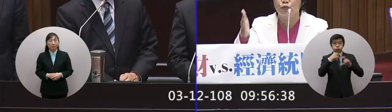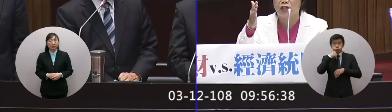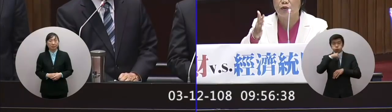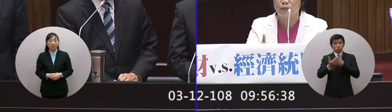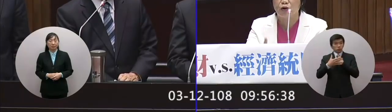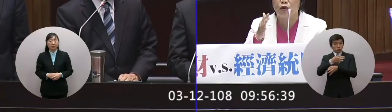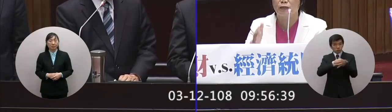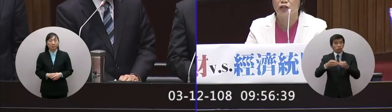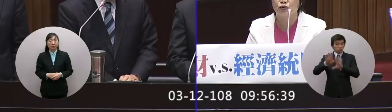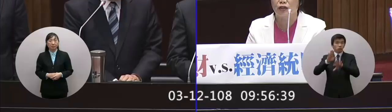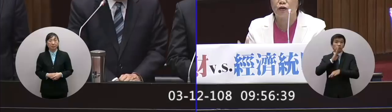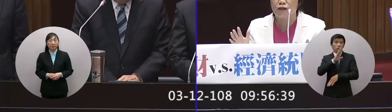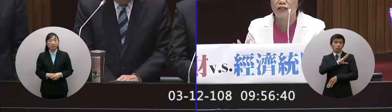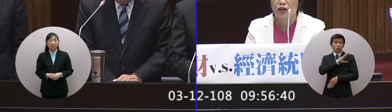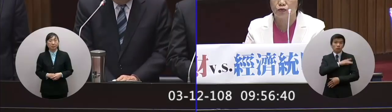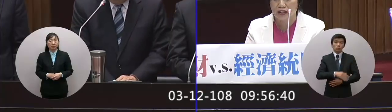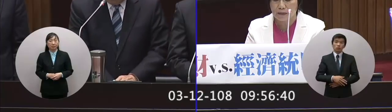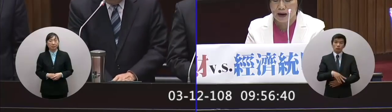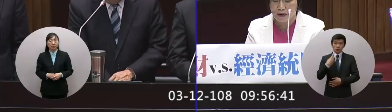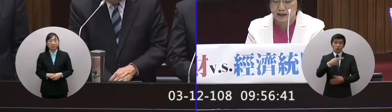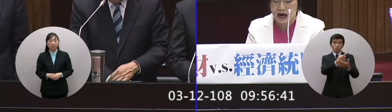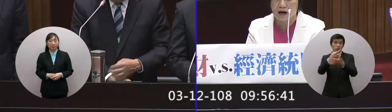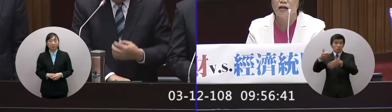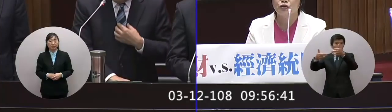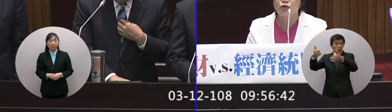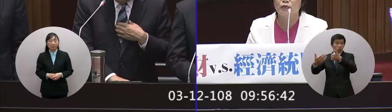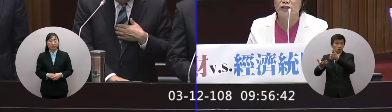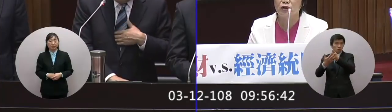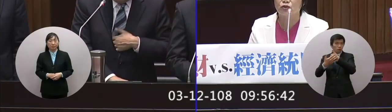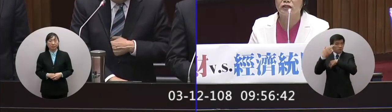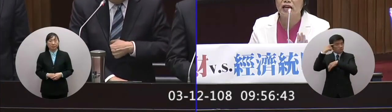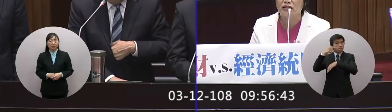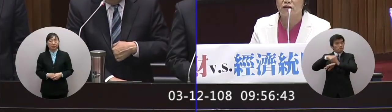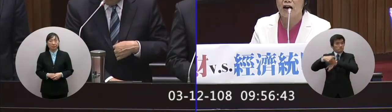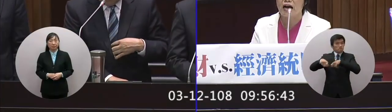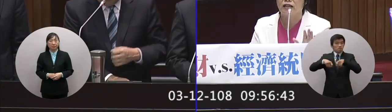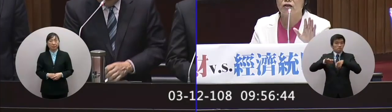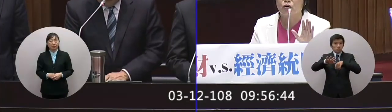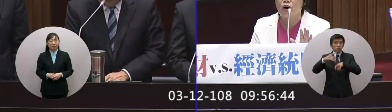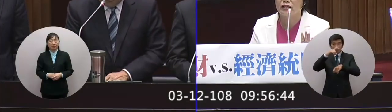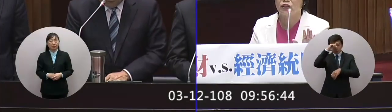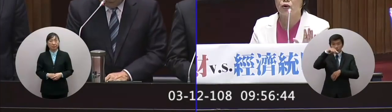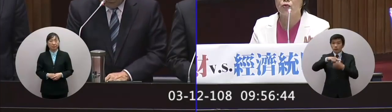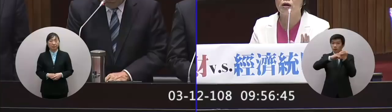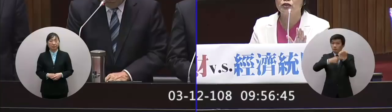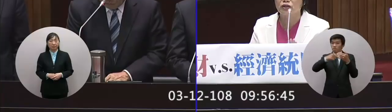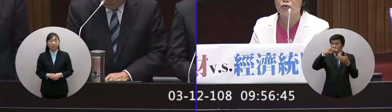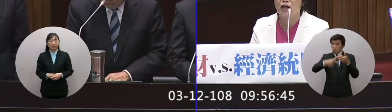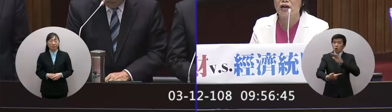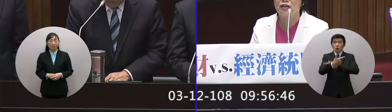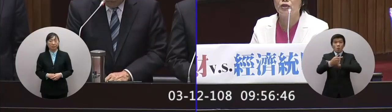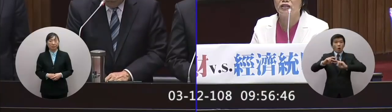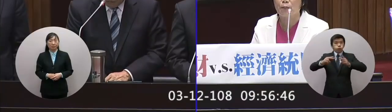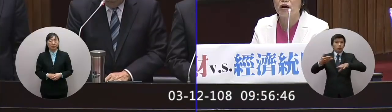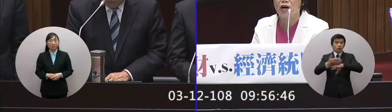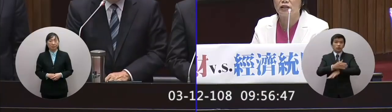括苏部长或者包括我们的主委都非常努力在帮忙他哈。所以我们希望说这样子的法案能够快点通过。就像